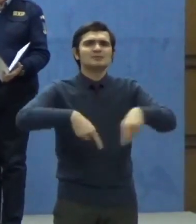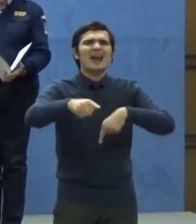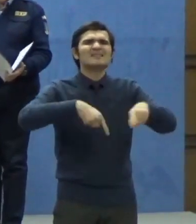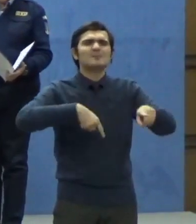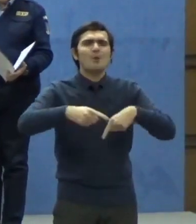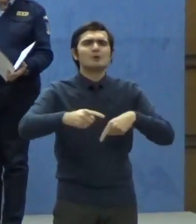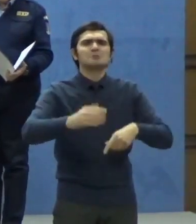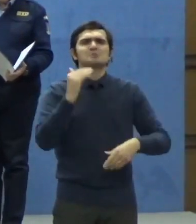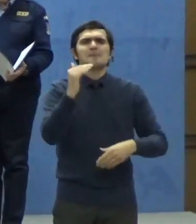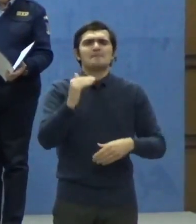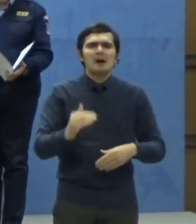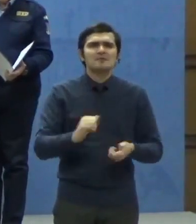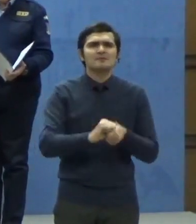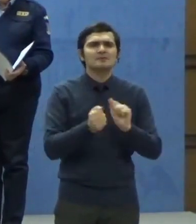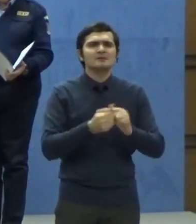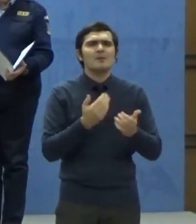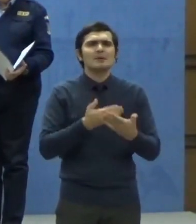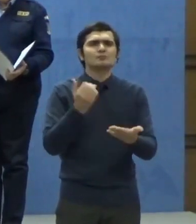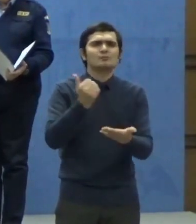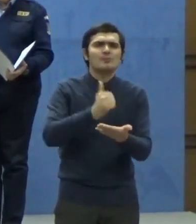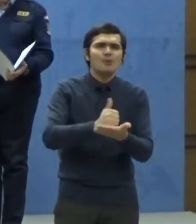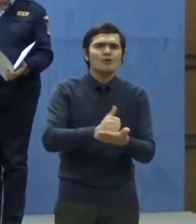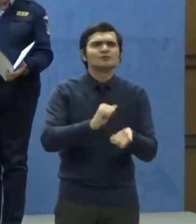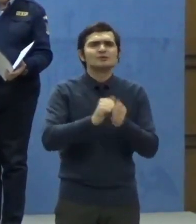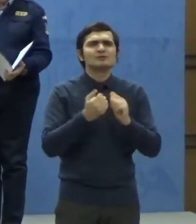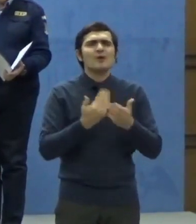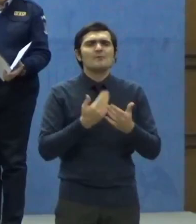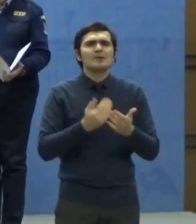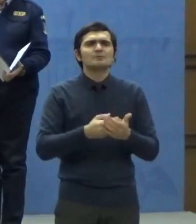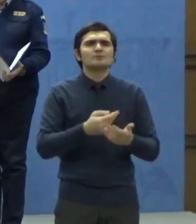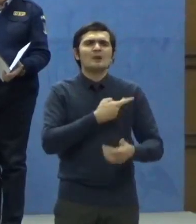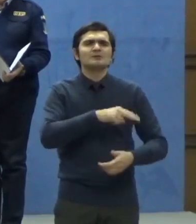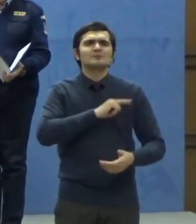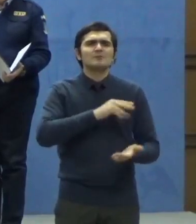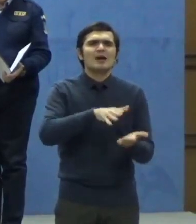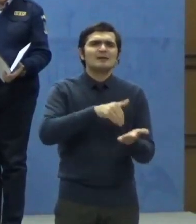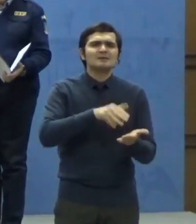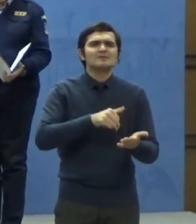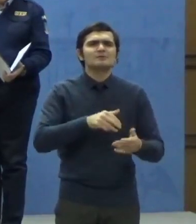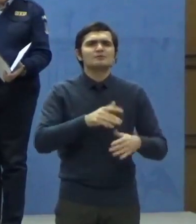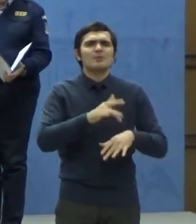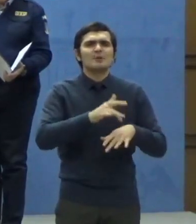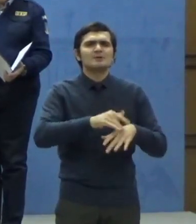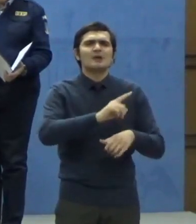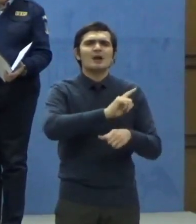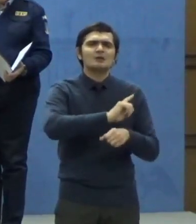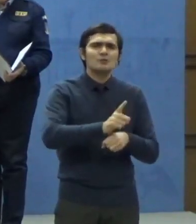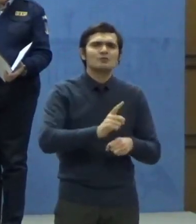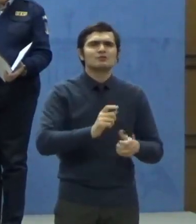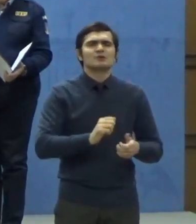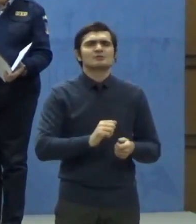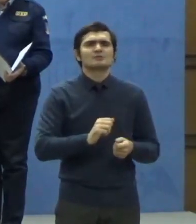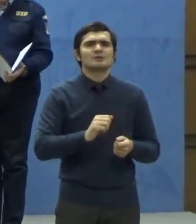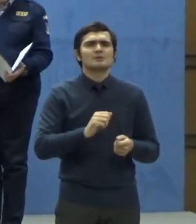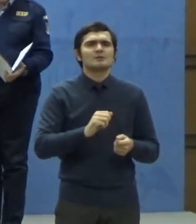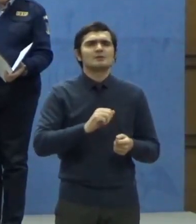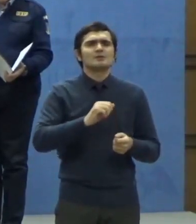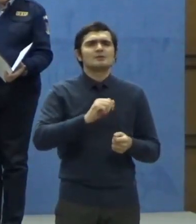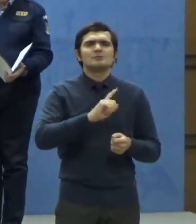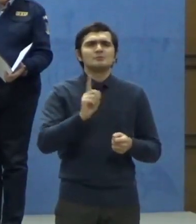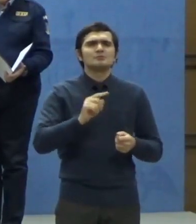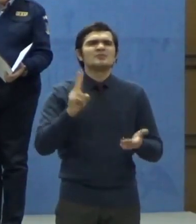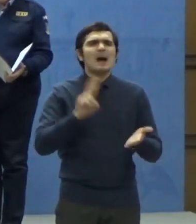corespondență, umanitare sau care asigură servicii medicale de urgență, precum și celor